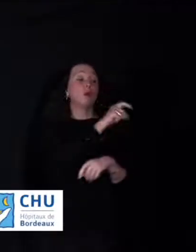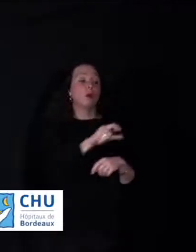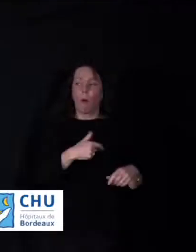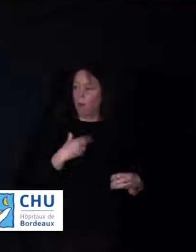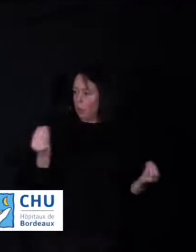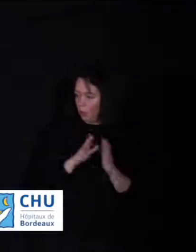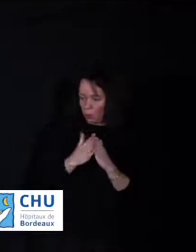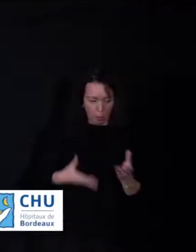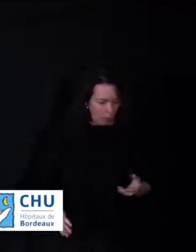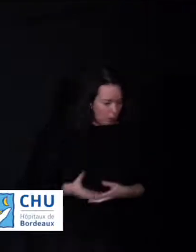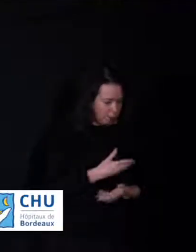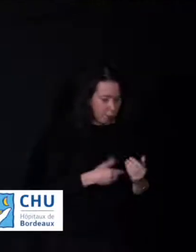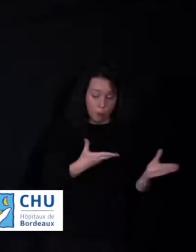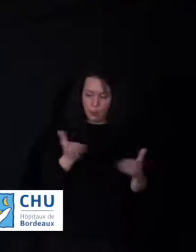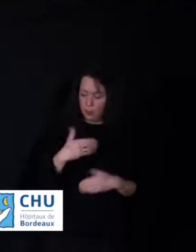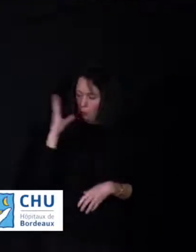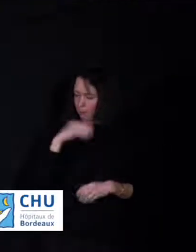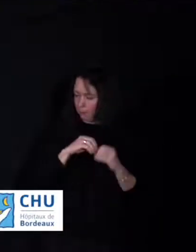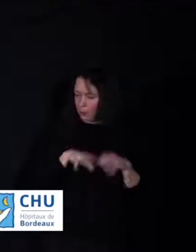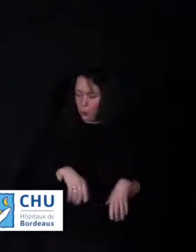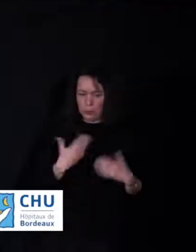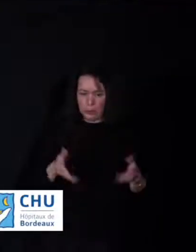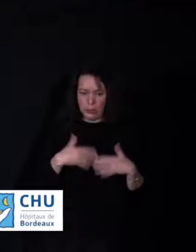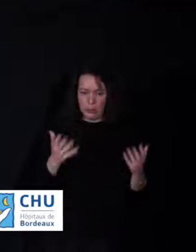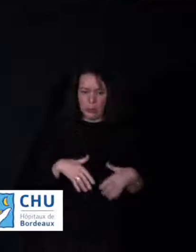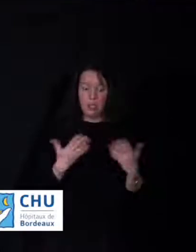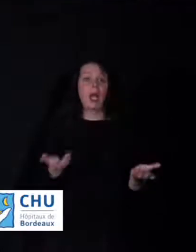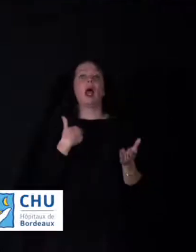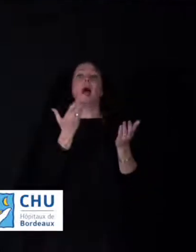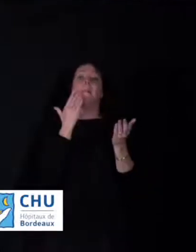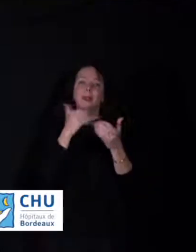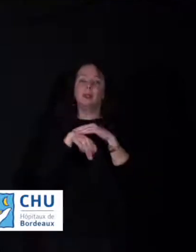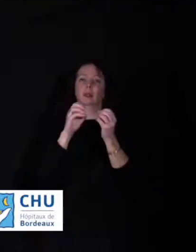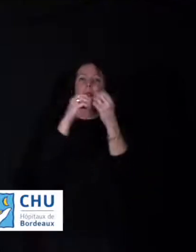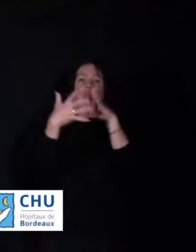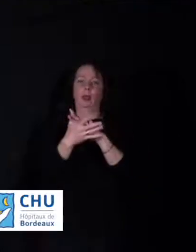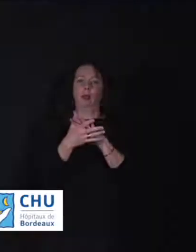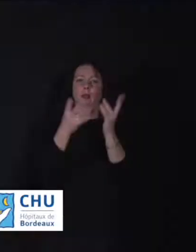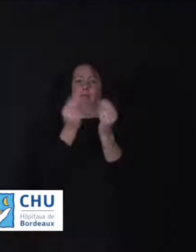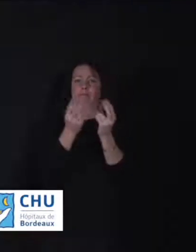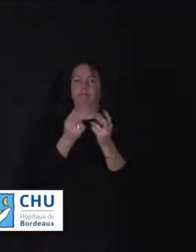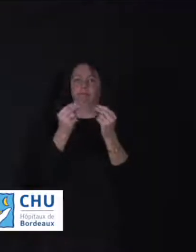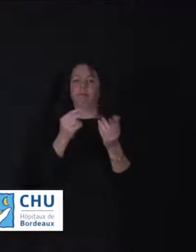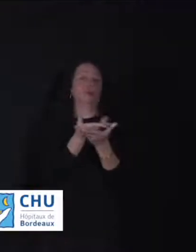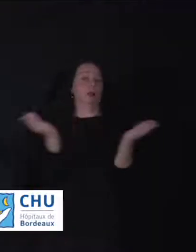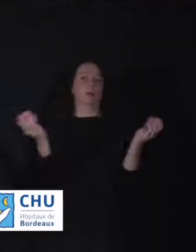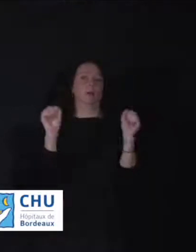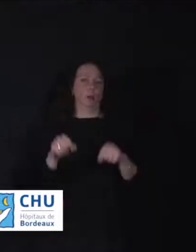carnet. Il a été perdu dans le déménagement, et alors que là, avec un carnet dématérialisé, les choses seront plus simples.